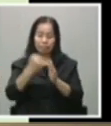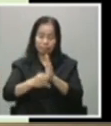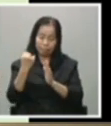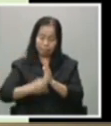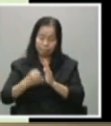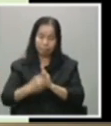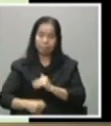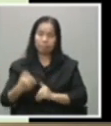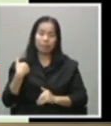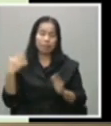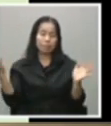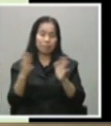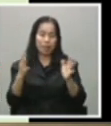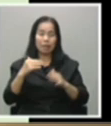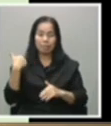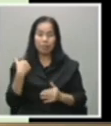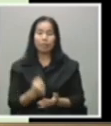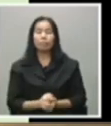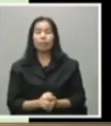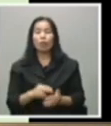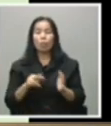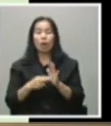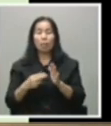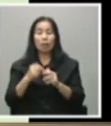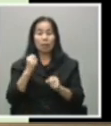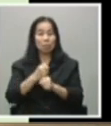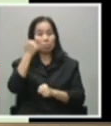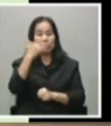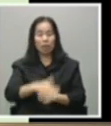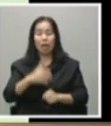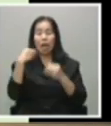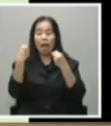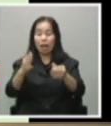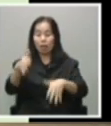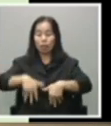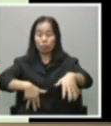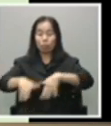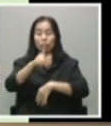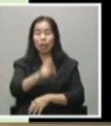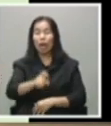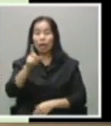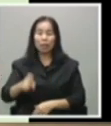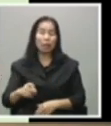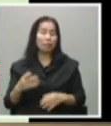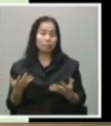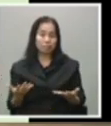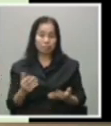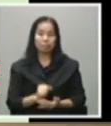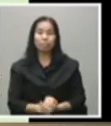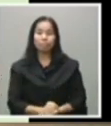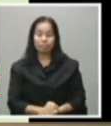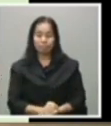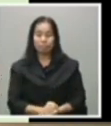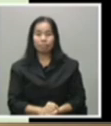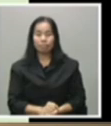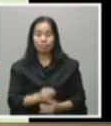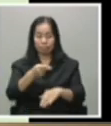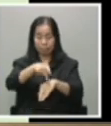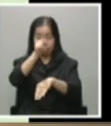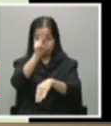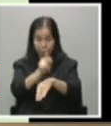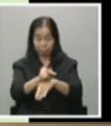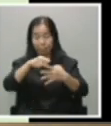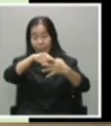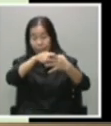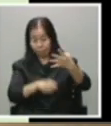ผิดพลาดหลายอย่างไม่สามารถรักษาชีวิตและทรัพย์สินของพี่น้องประชาชนได้ท่านประธานที่เคารพครับด้วยเห